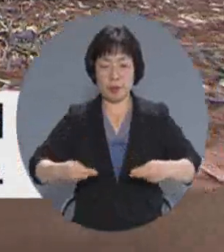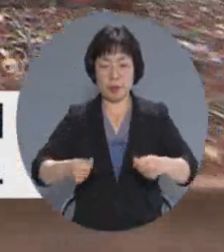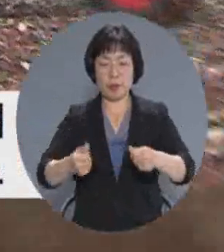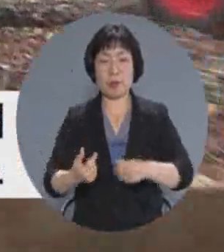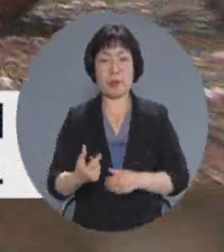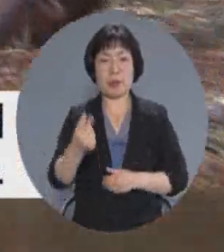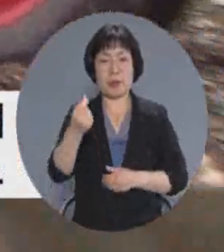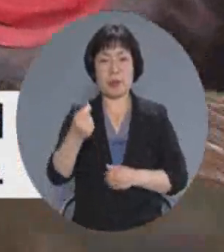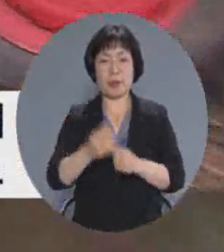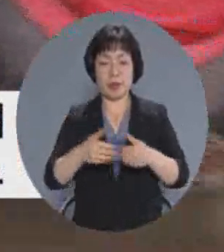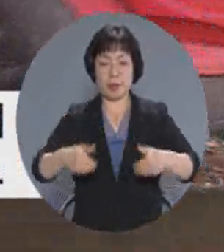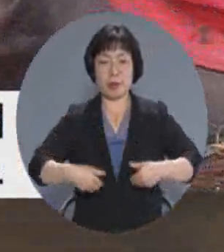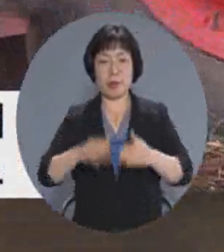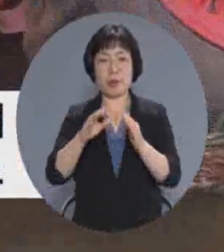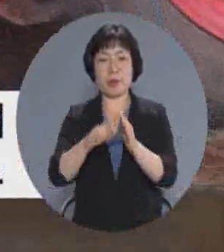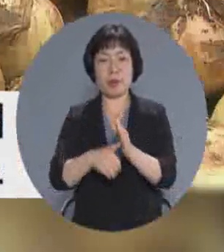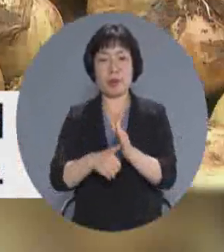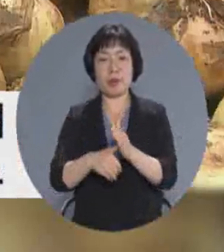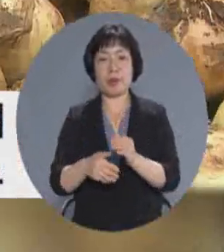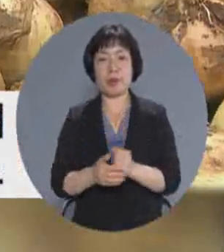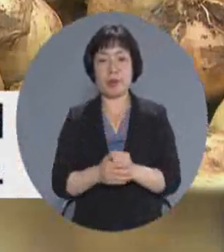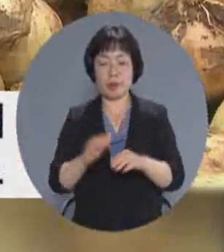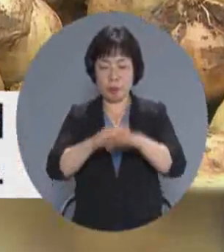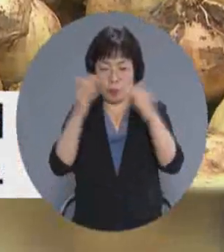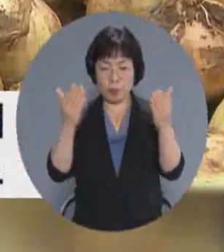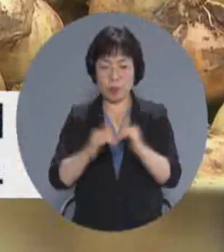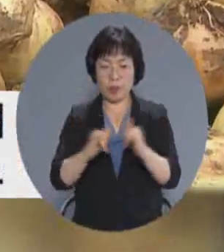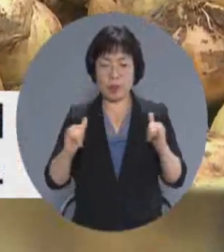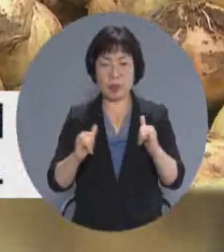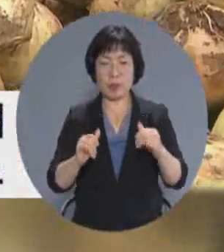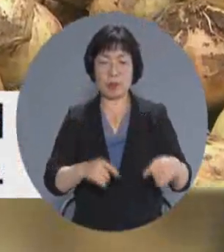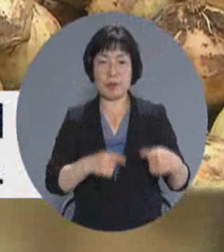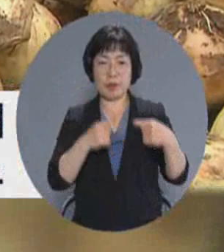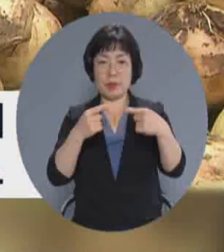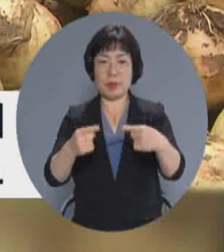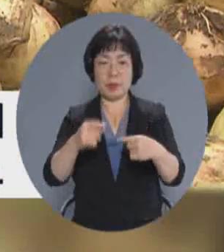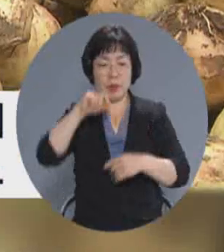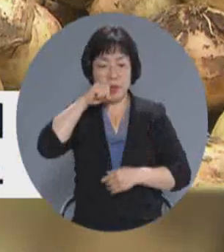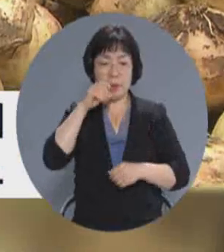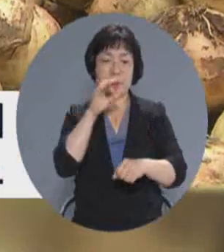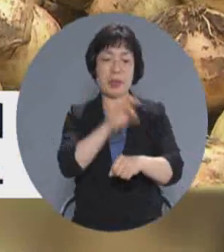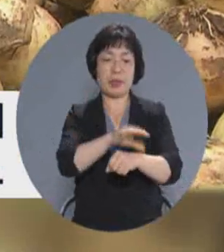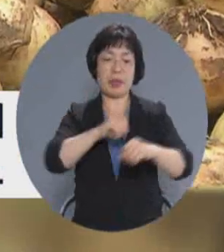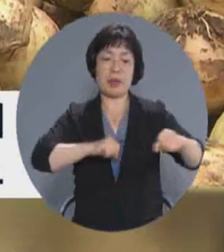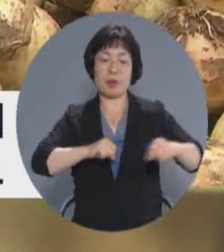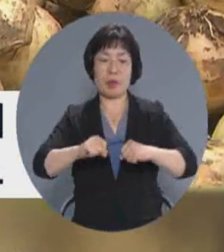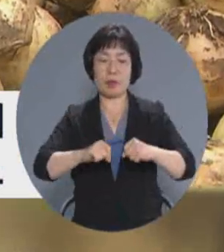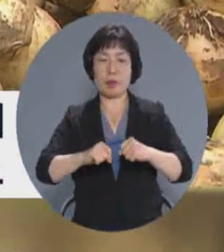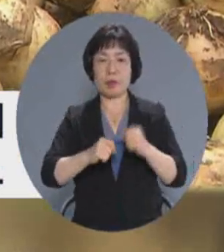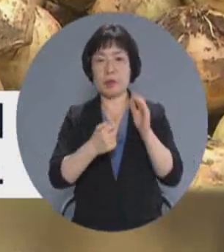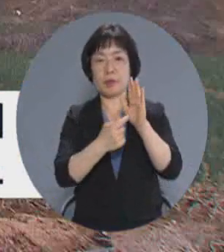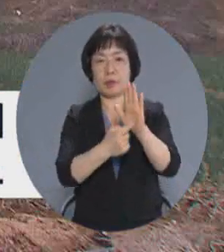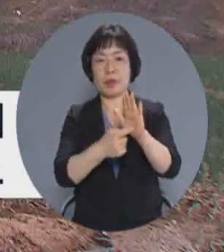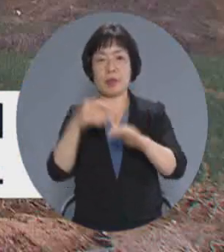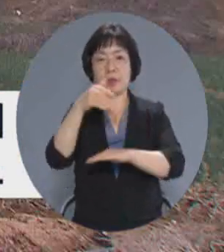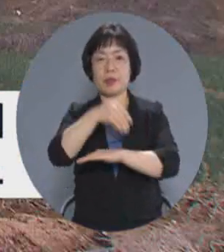하고요. 필요시에는 전 국민이 동참하는 양파 사재기 운동도 적극적으로 전개할